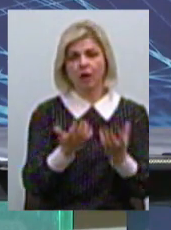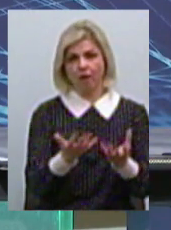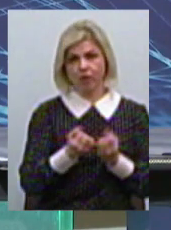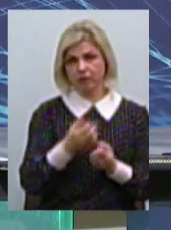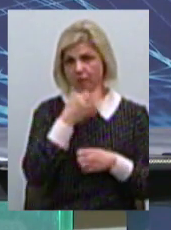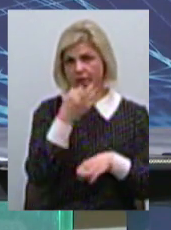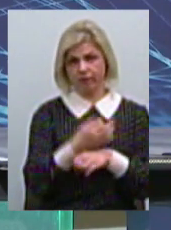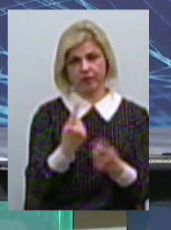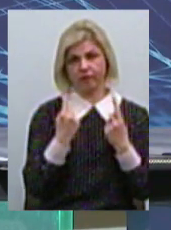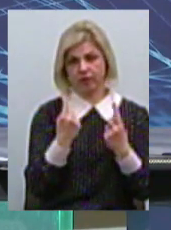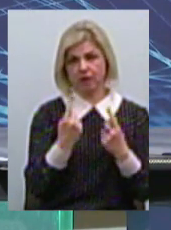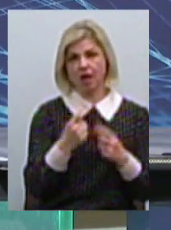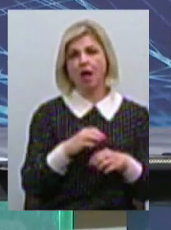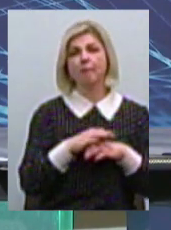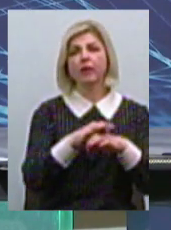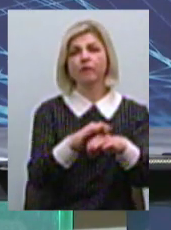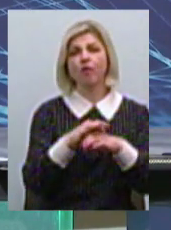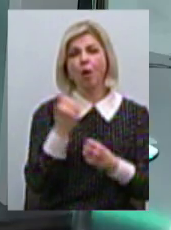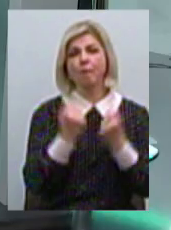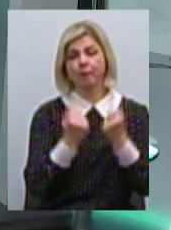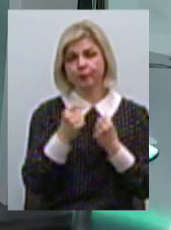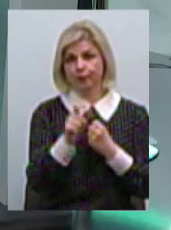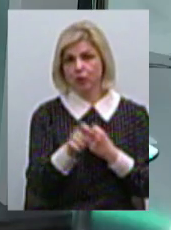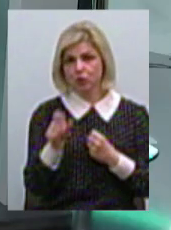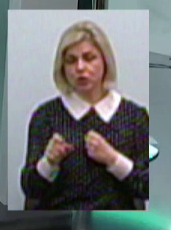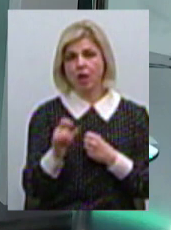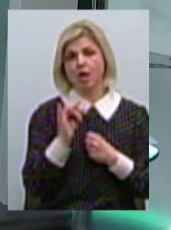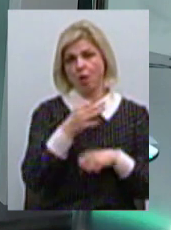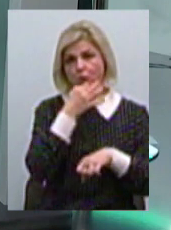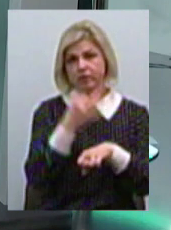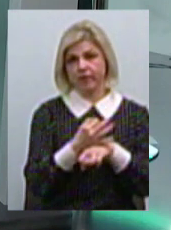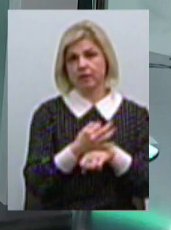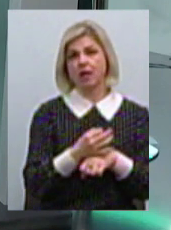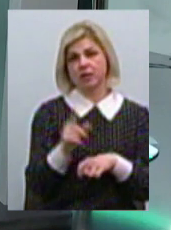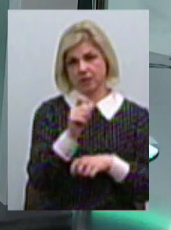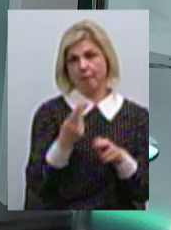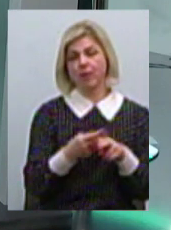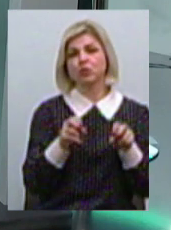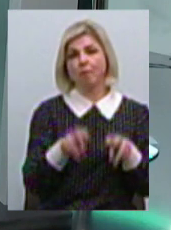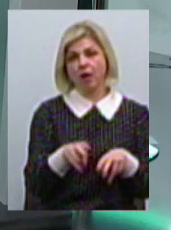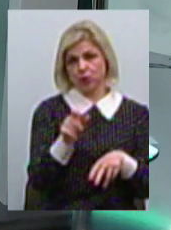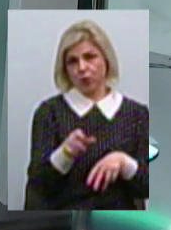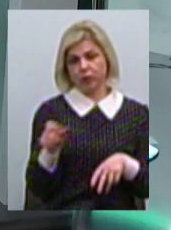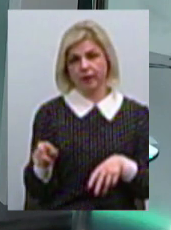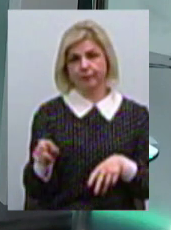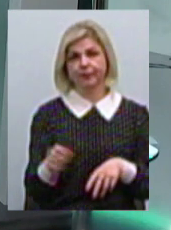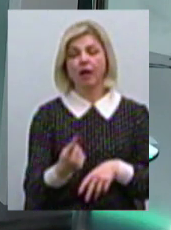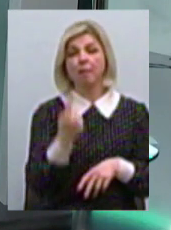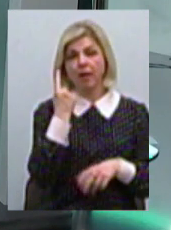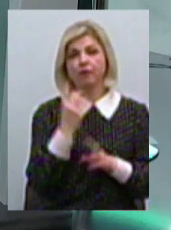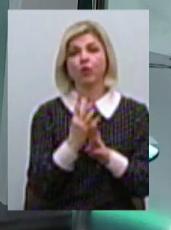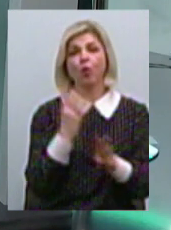відповідальність. Вони перевозять пасажирів, відповідають за їхню безпеку і за безпеку оточуючих. Тому в першу чергу ми будемо